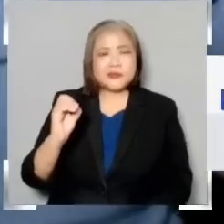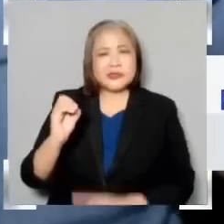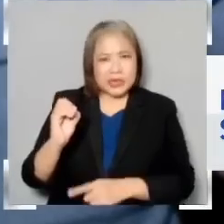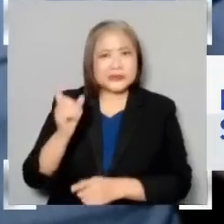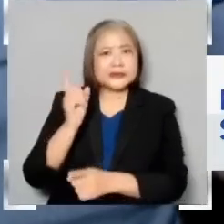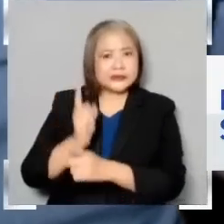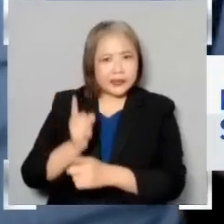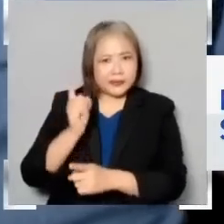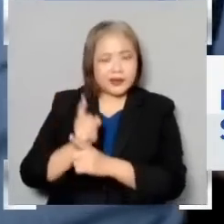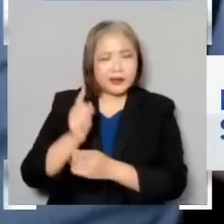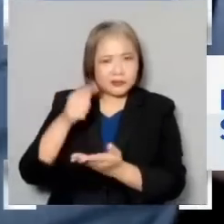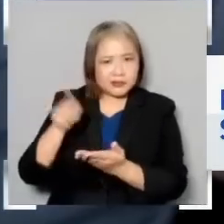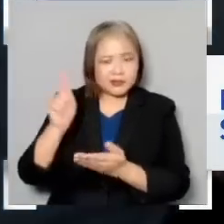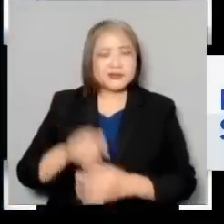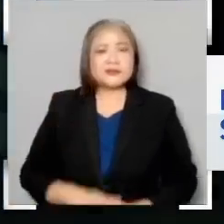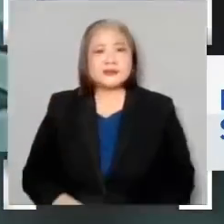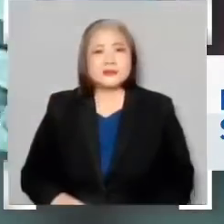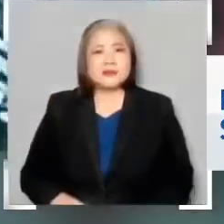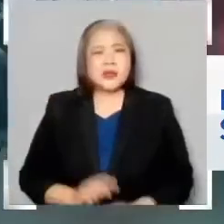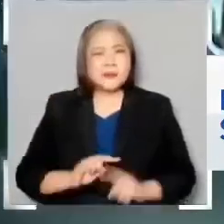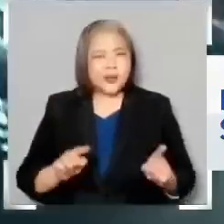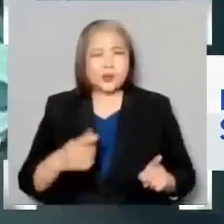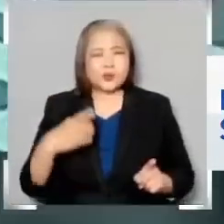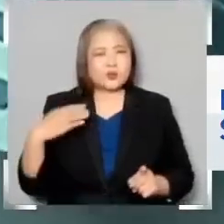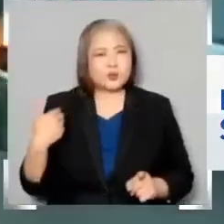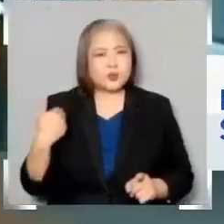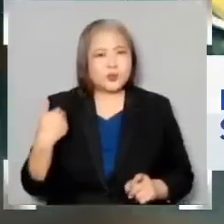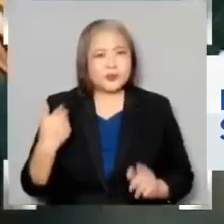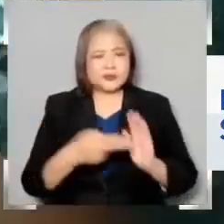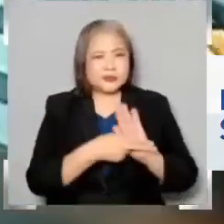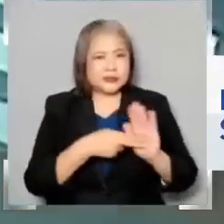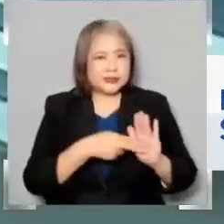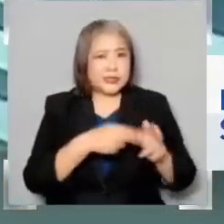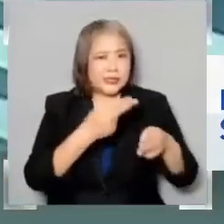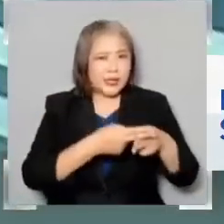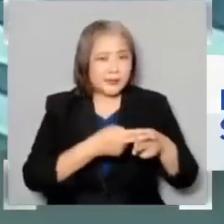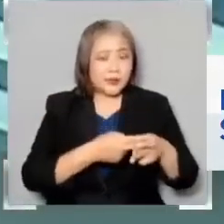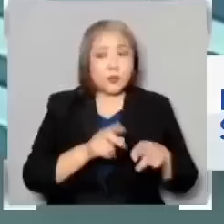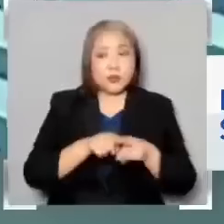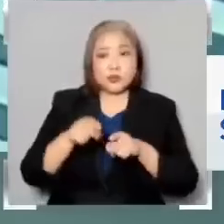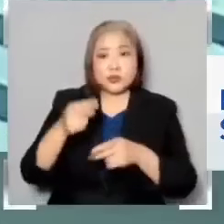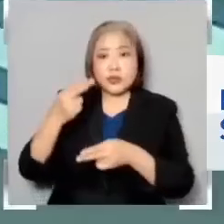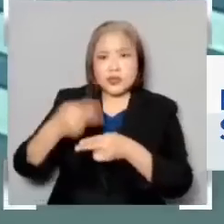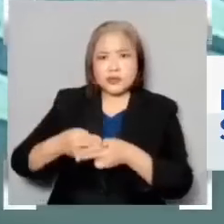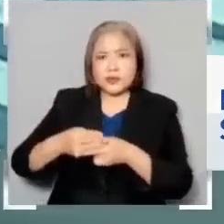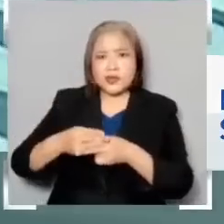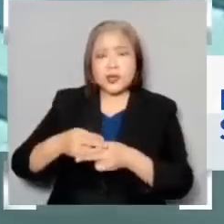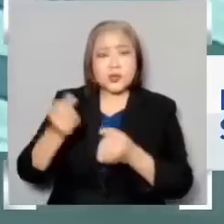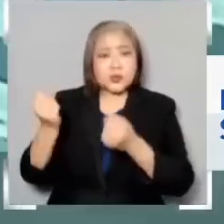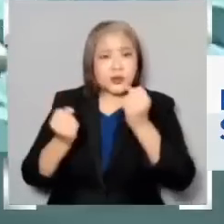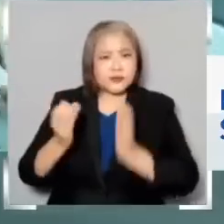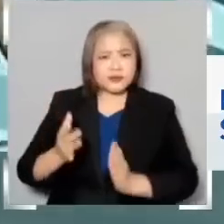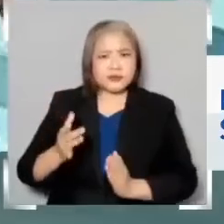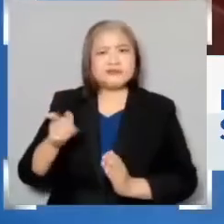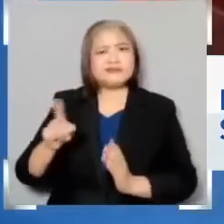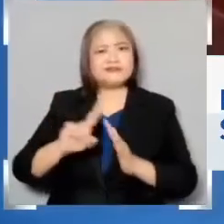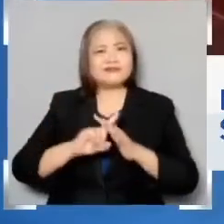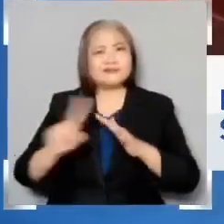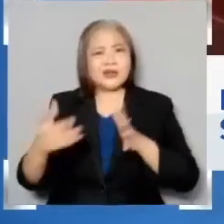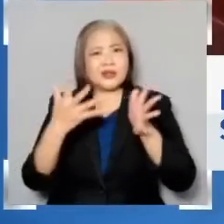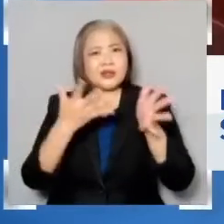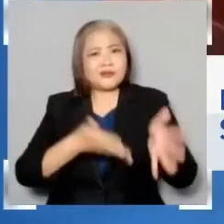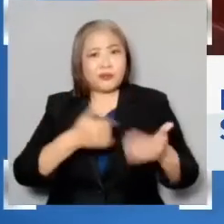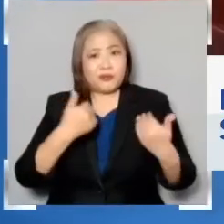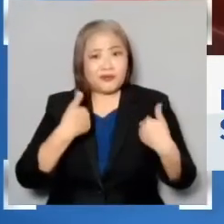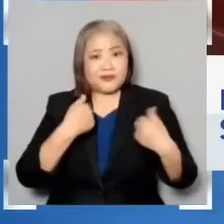Pero hindi na muna nila ito pinangalanan. Pati na ang misteryosong driver na nag-abandona ng sasakyang may illegal na droga. Siguro